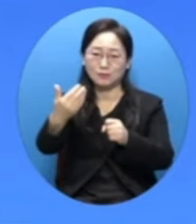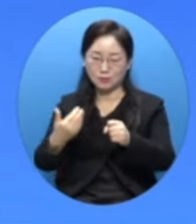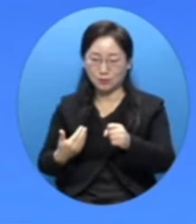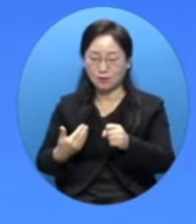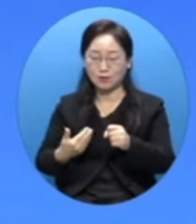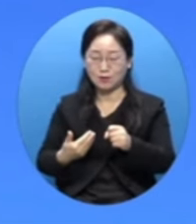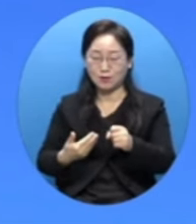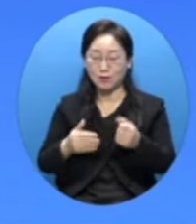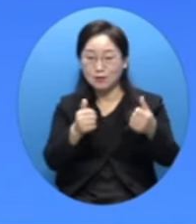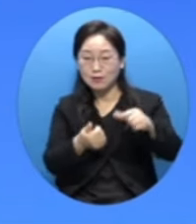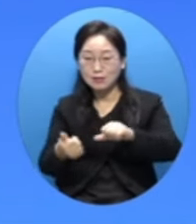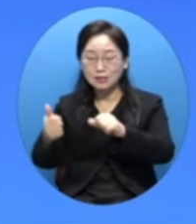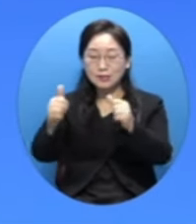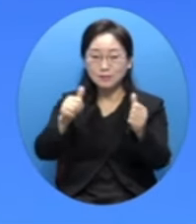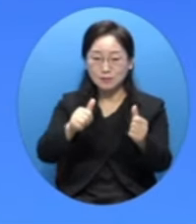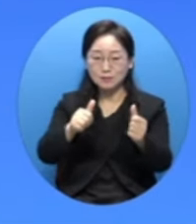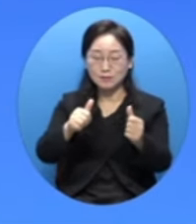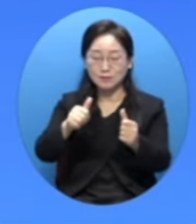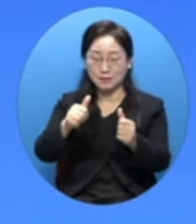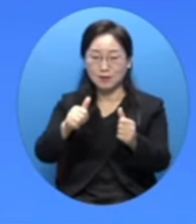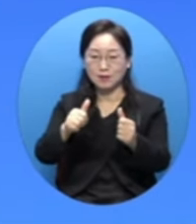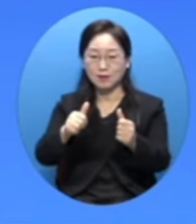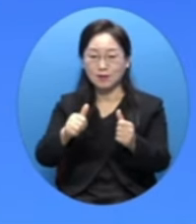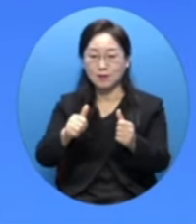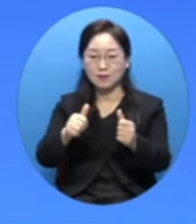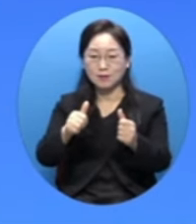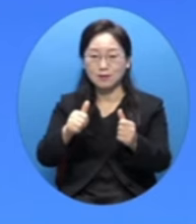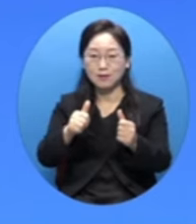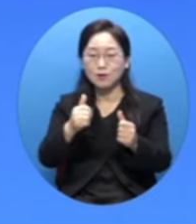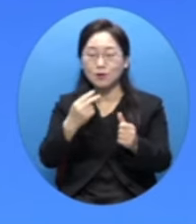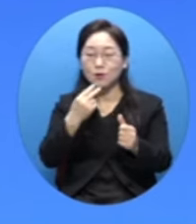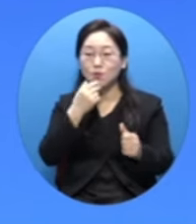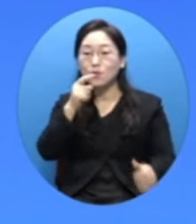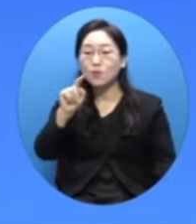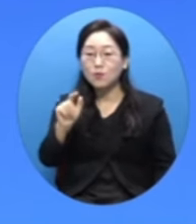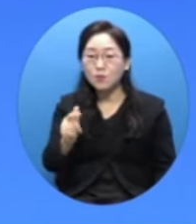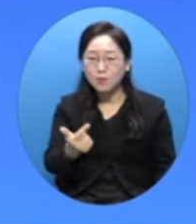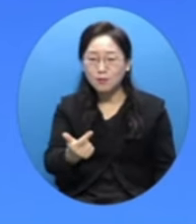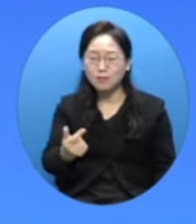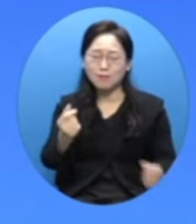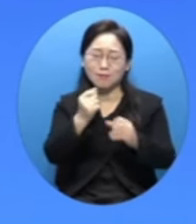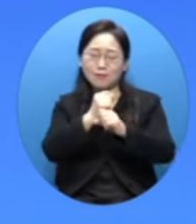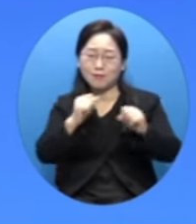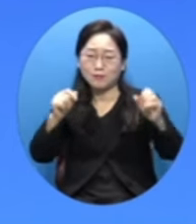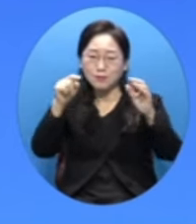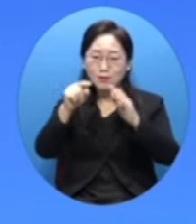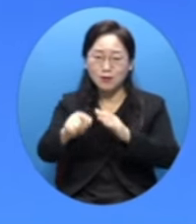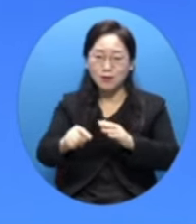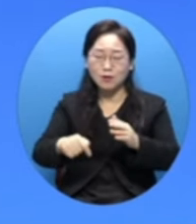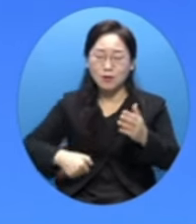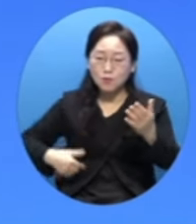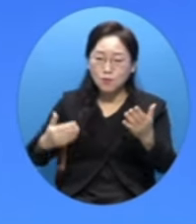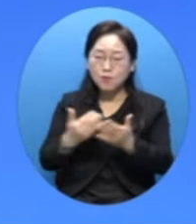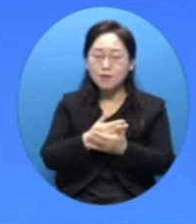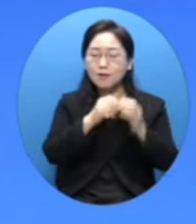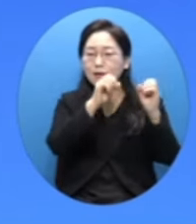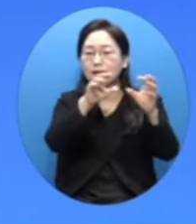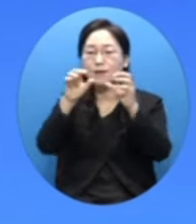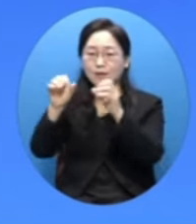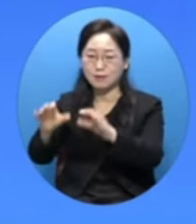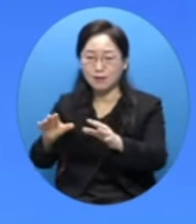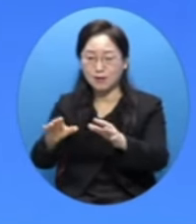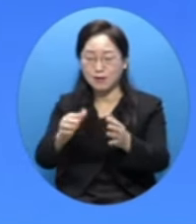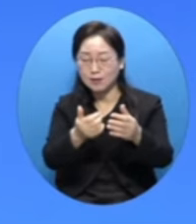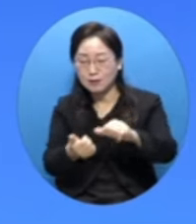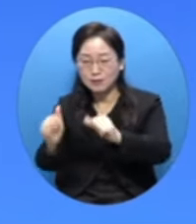침례 요한은 광야에 나가서 회개를 선포하며 침례를 베풀며 예수님 오심을